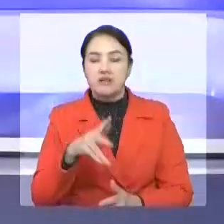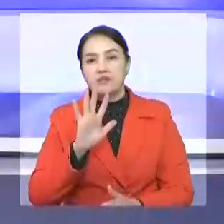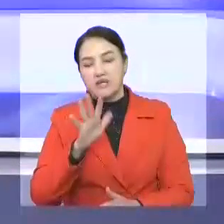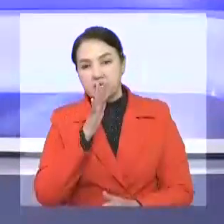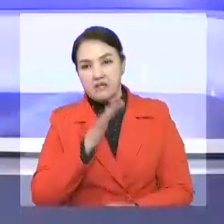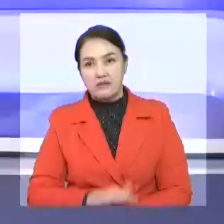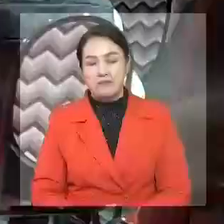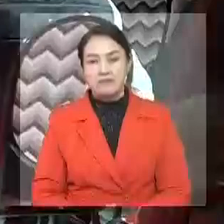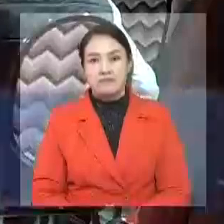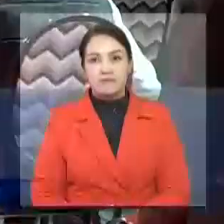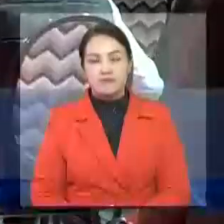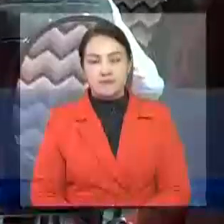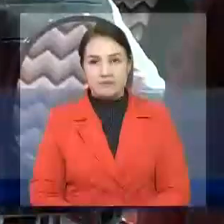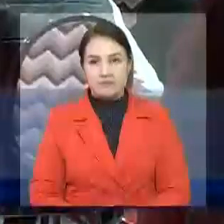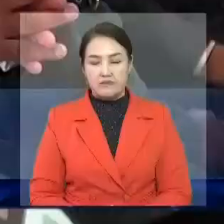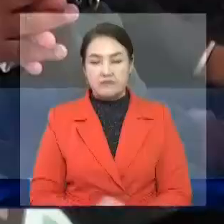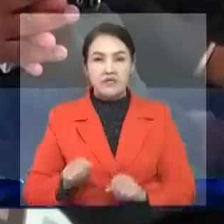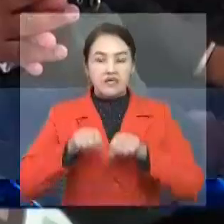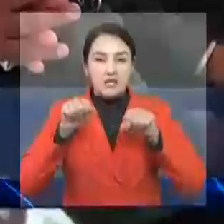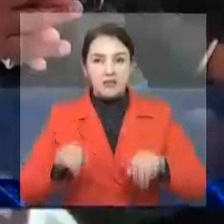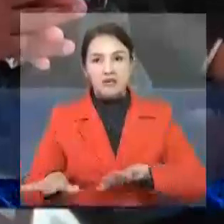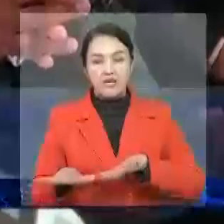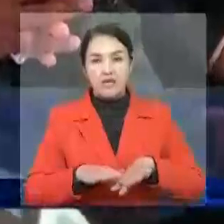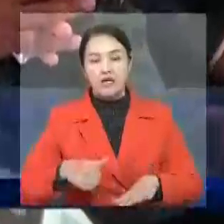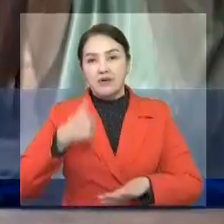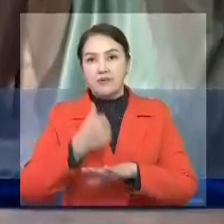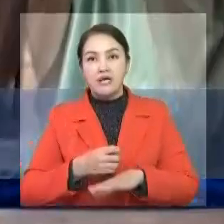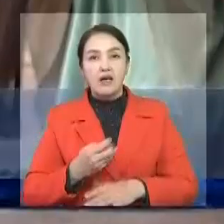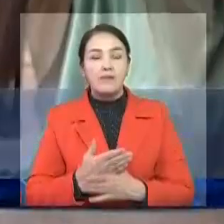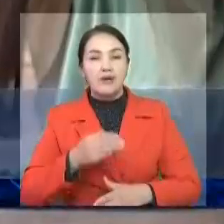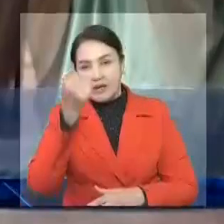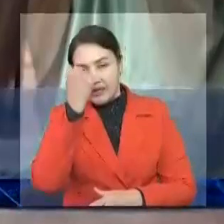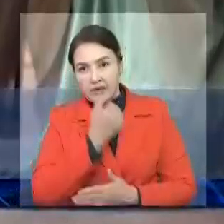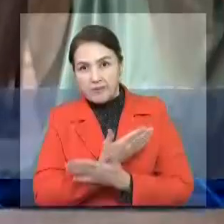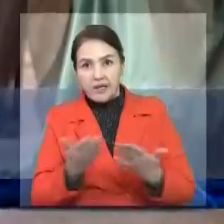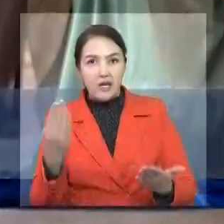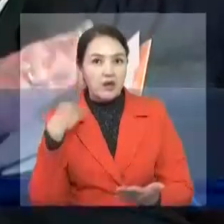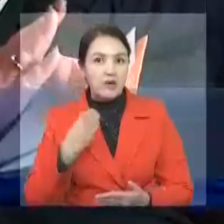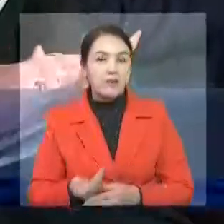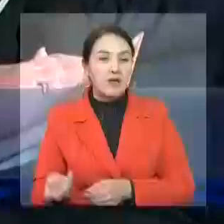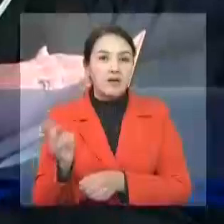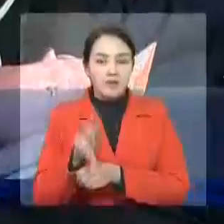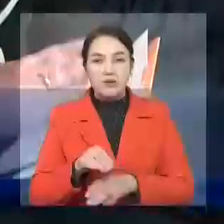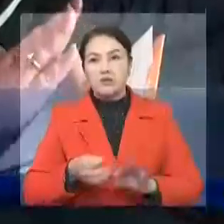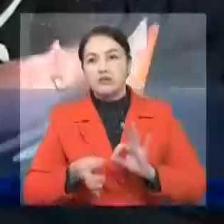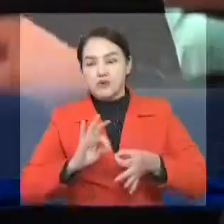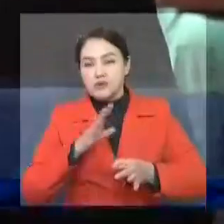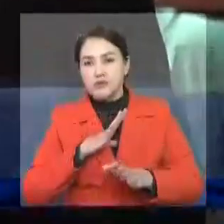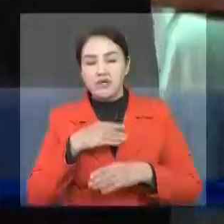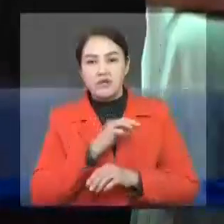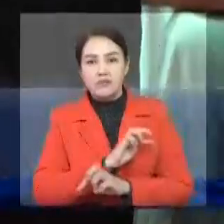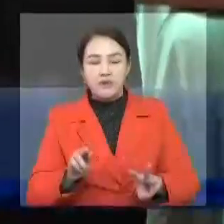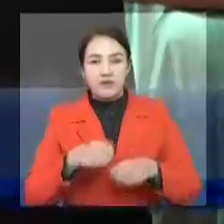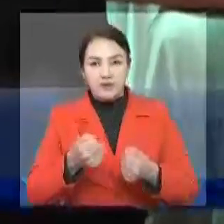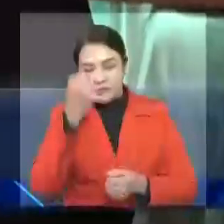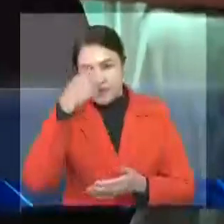лет. Открывая торжественное мероприятие, глава города выразил благодарность актюбинцам, пришедшим на выручку в трудную минуту, и вручил благодарственные